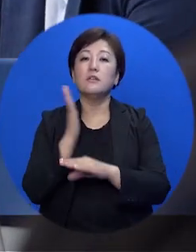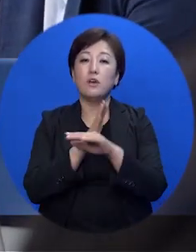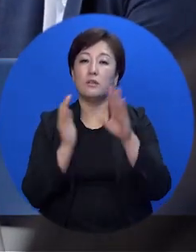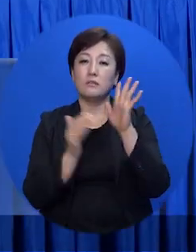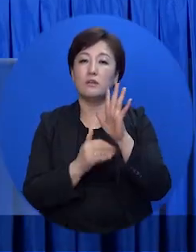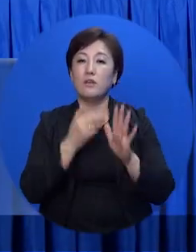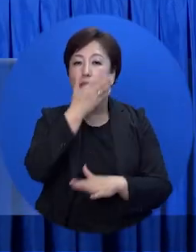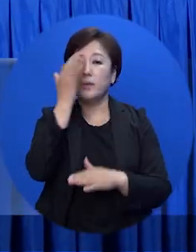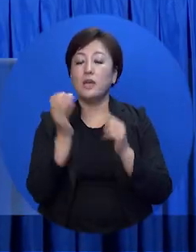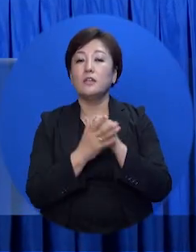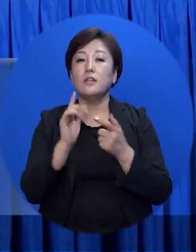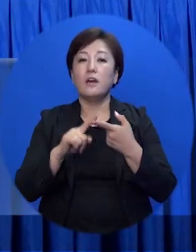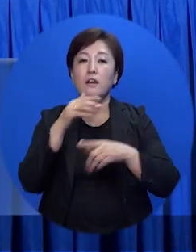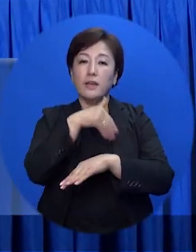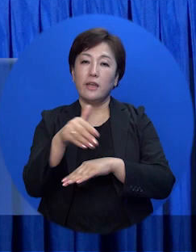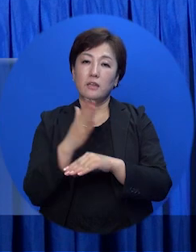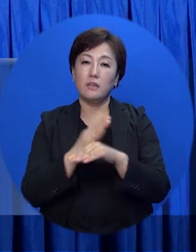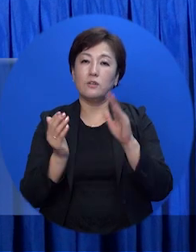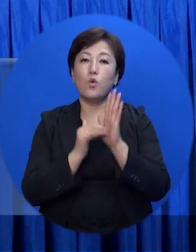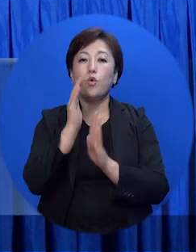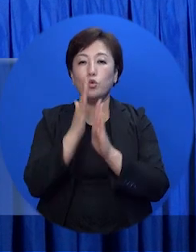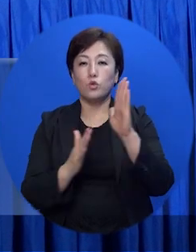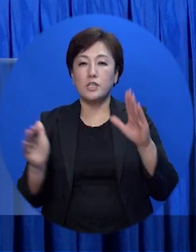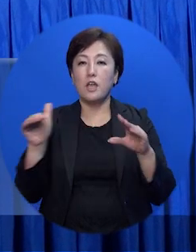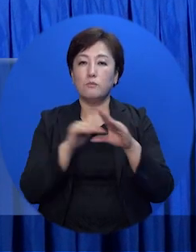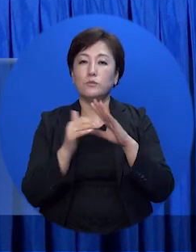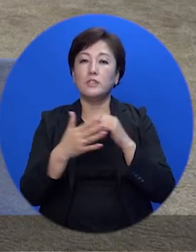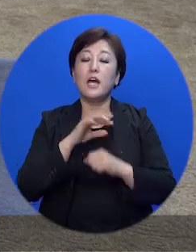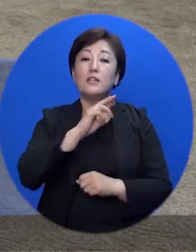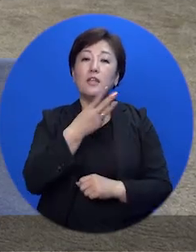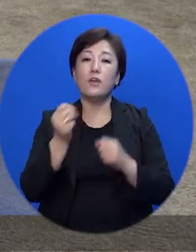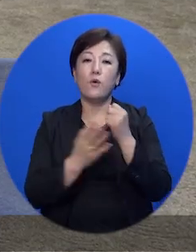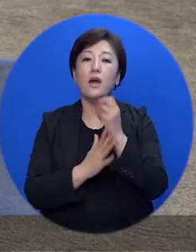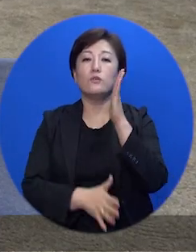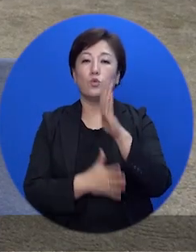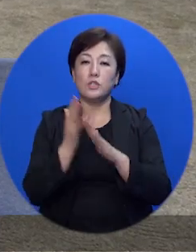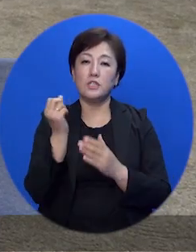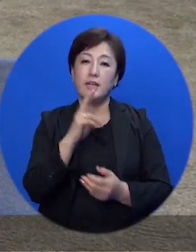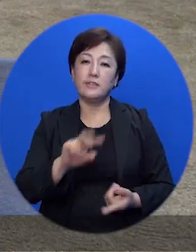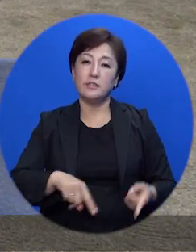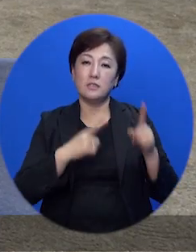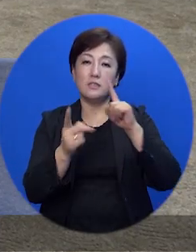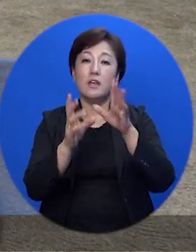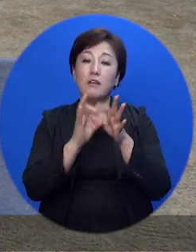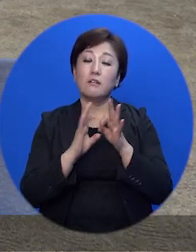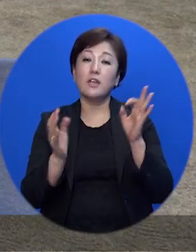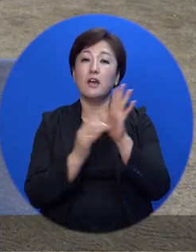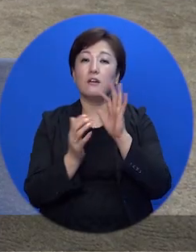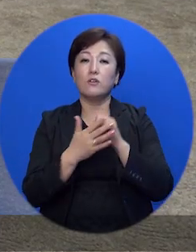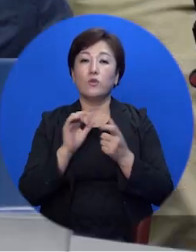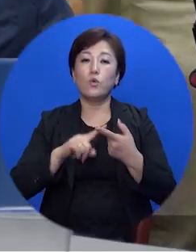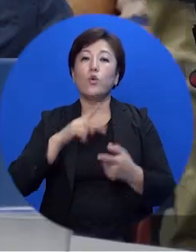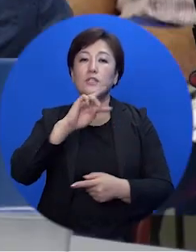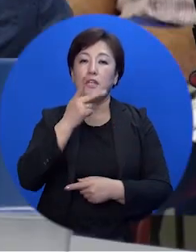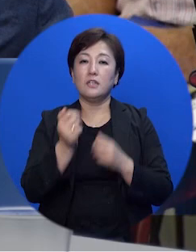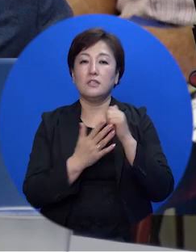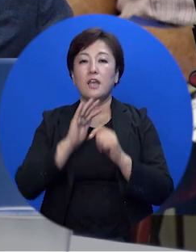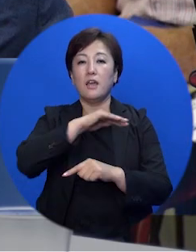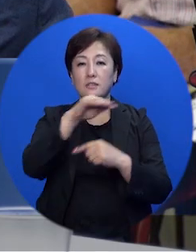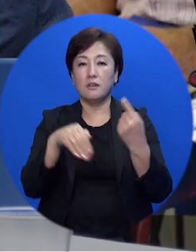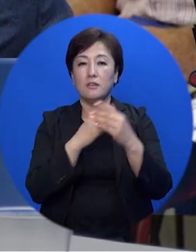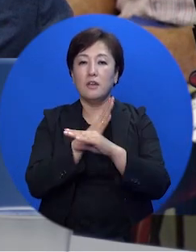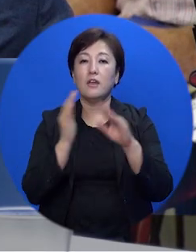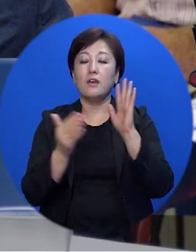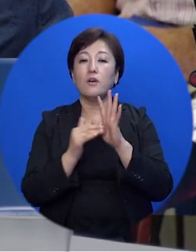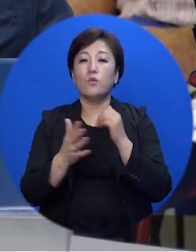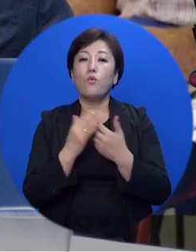비전 프로젝트는 녹색 문화유산 태화강, 도시재생과 연계한 태화강, 생태의 정원 태화강,